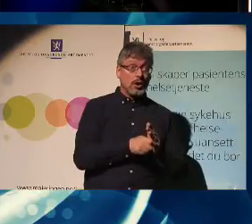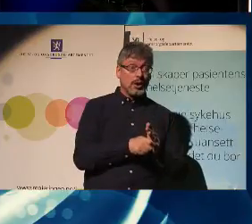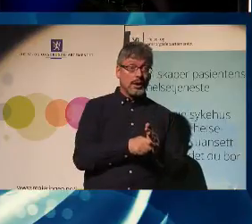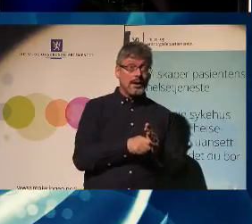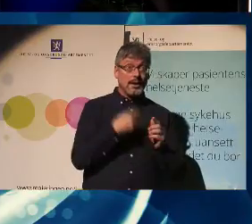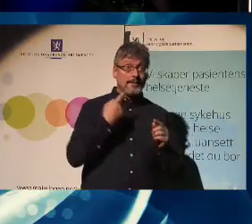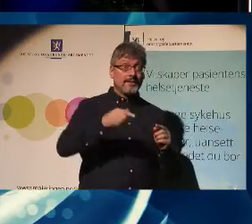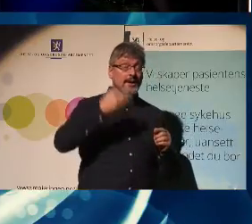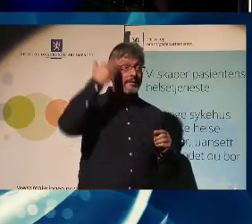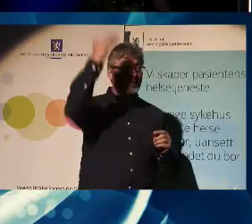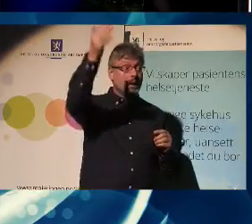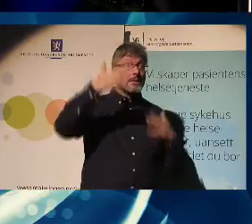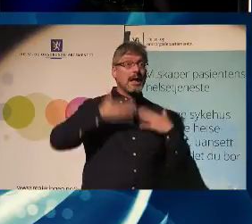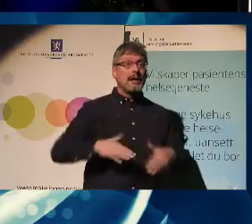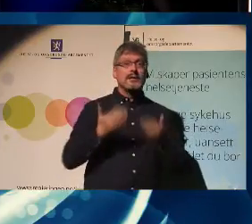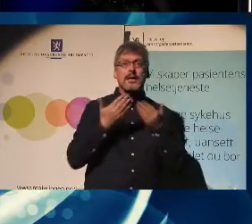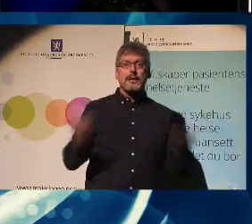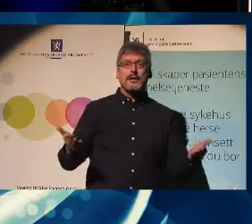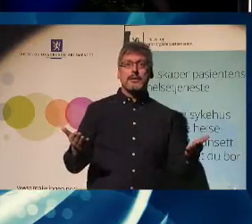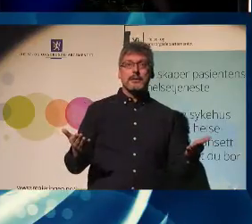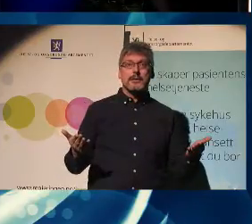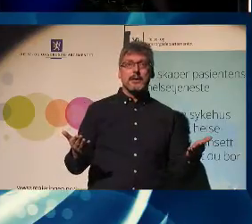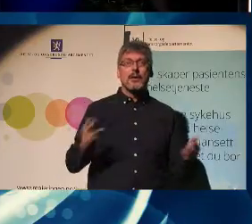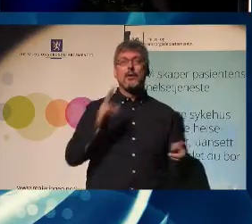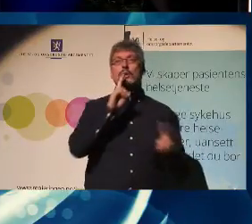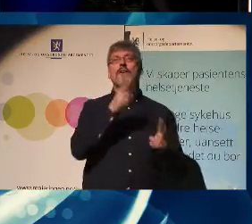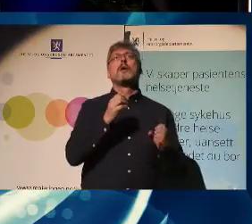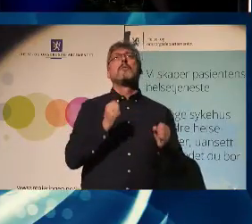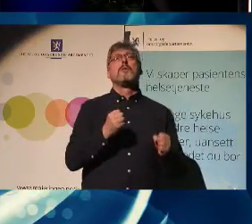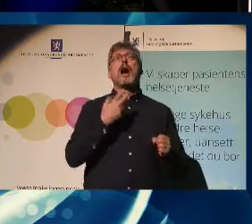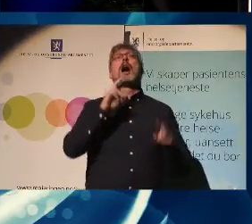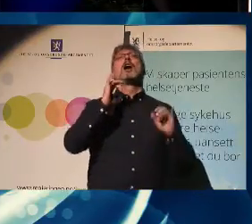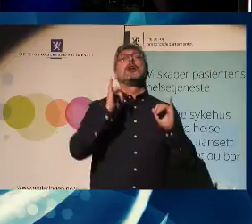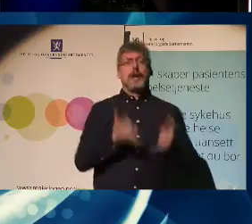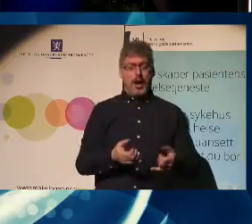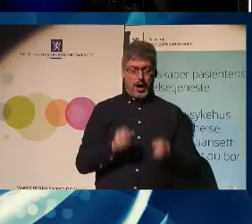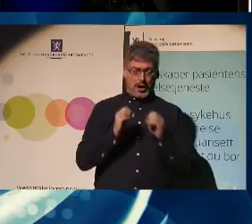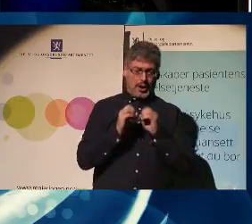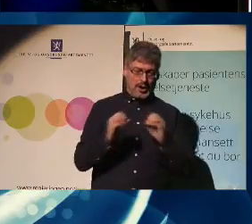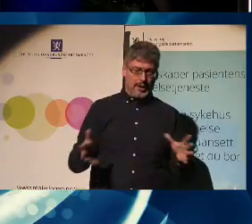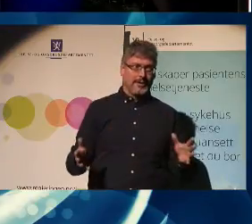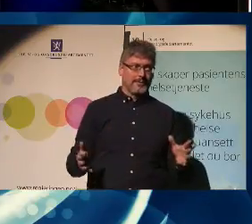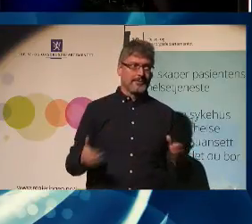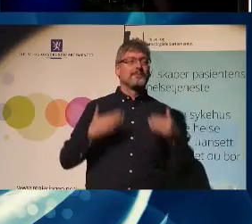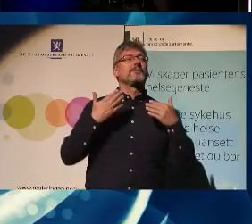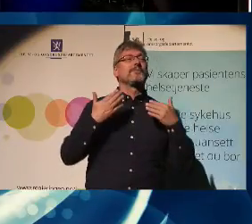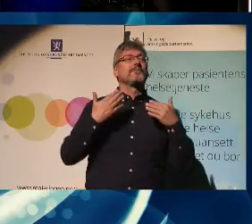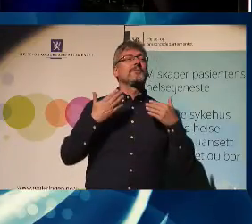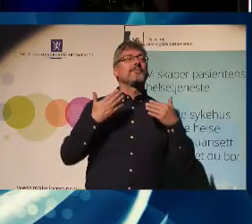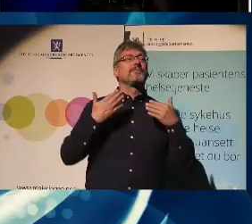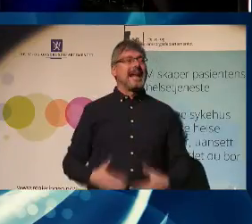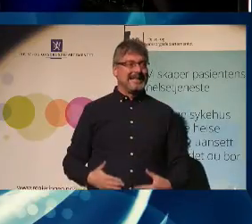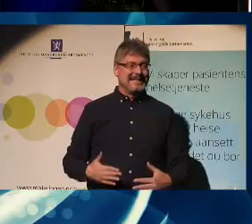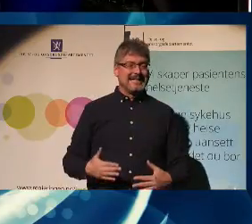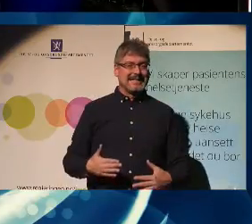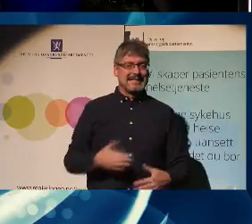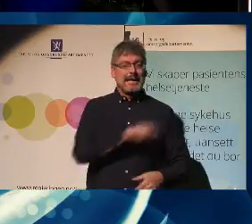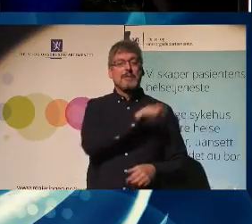fremtidens helsetjeneste? Og svaret mitt må jo være ja. Klart, det hos helsepersonellet nøklene